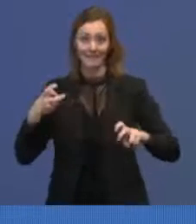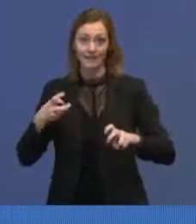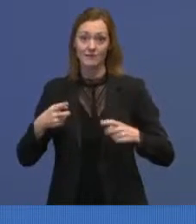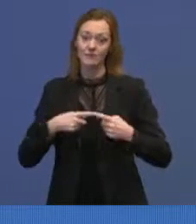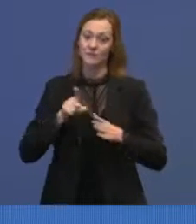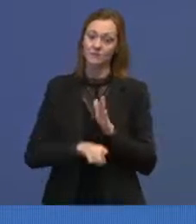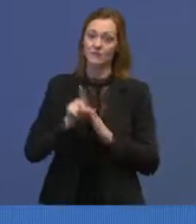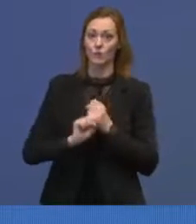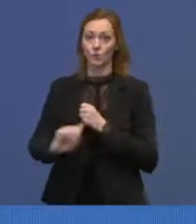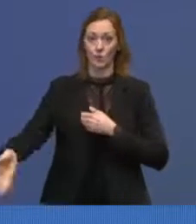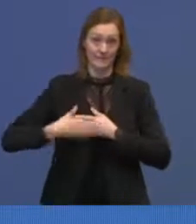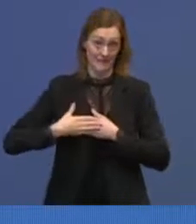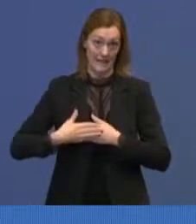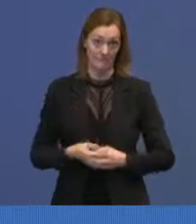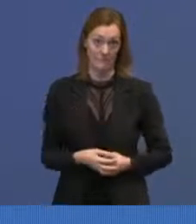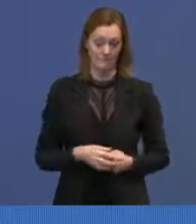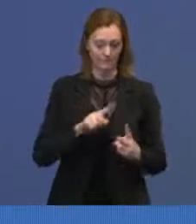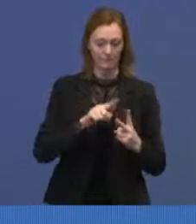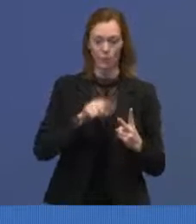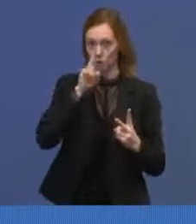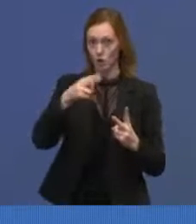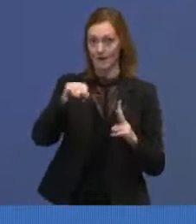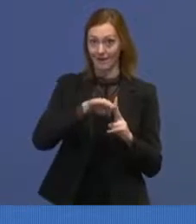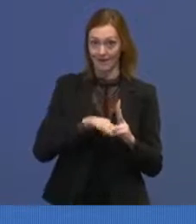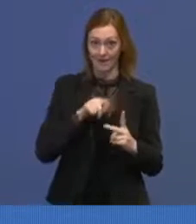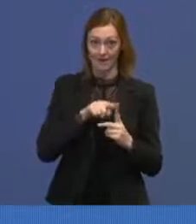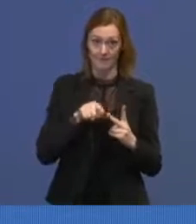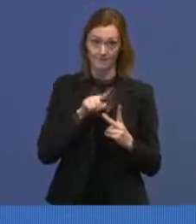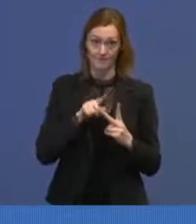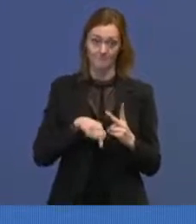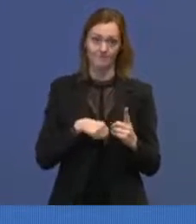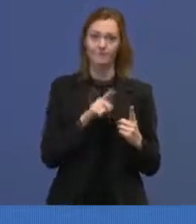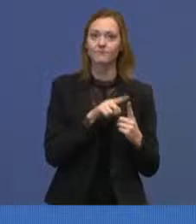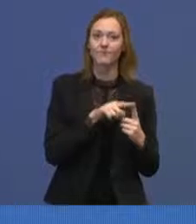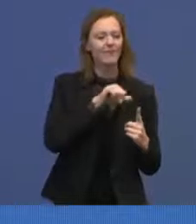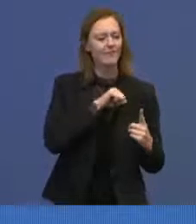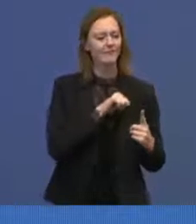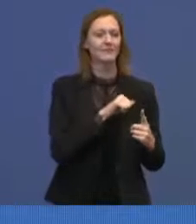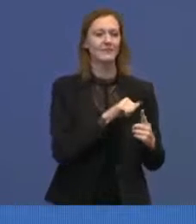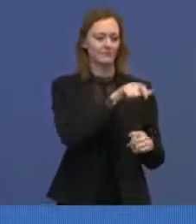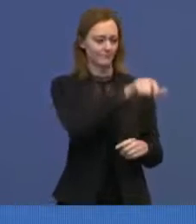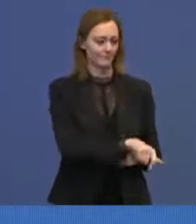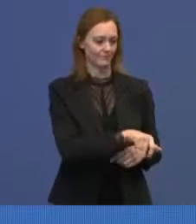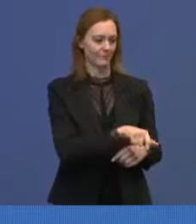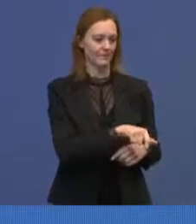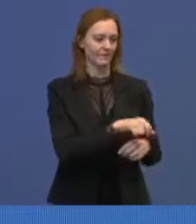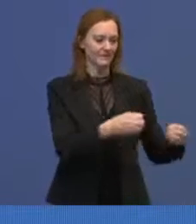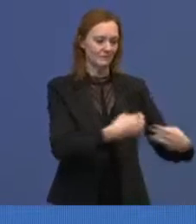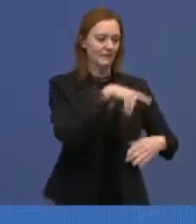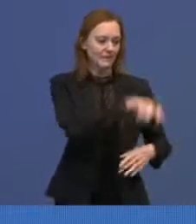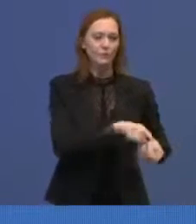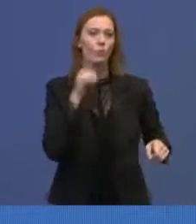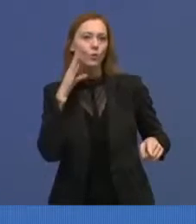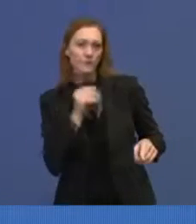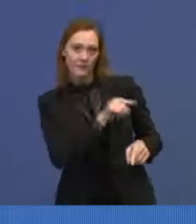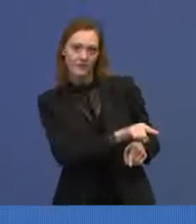xidhin. waxaannu soo rogaynaa 2 xeer oo cusub. waa kuwan: haddaad la degan tahay qof cudurka laga helo, waa inaad gasho karantiil